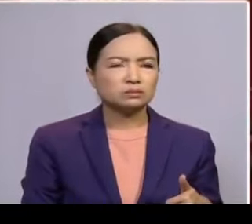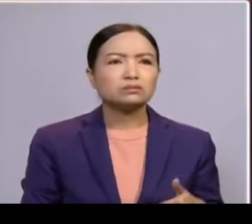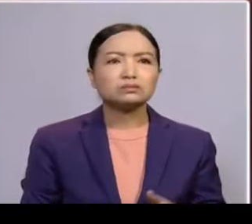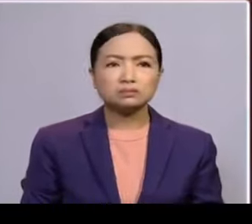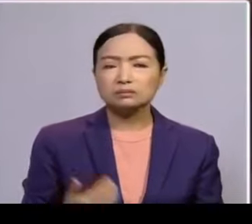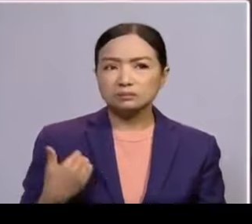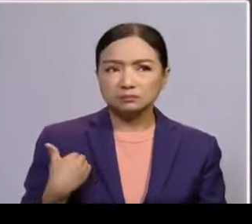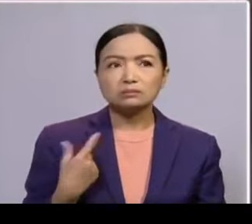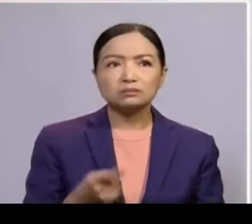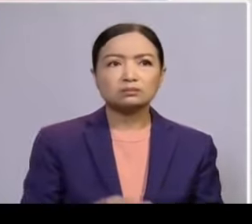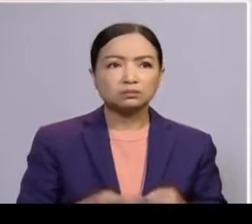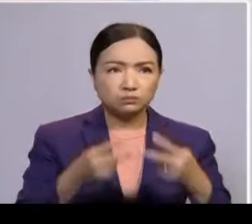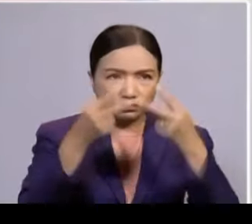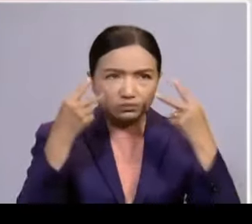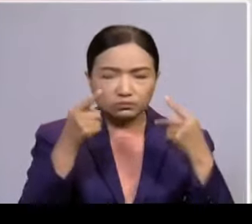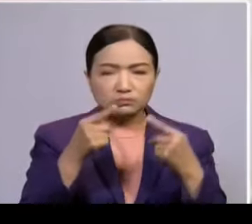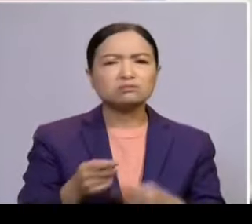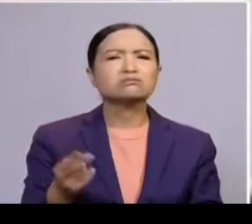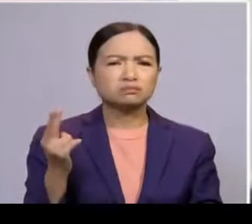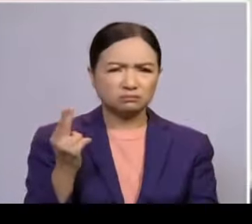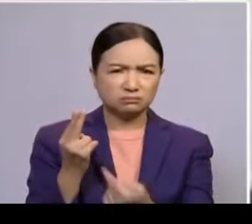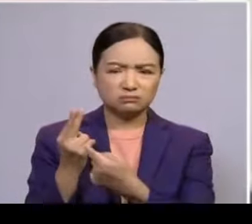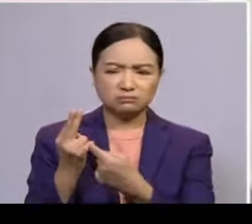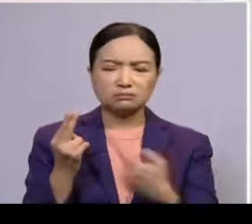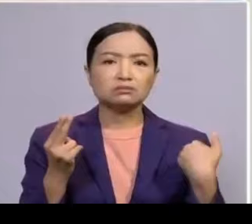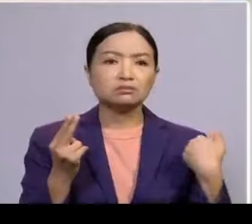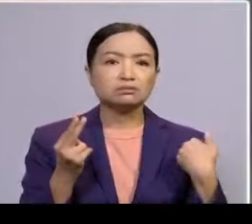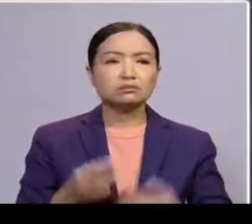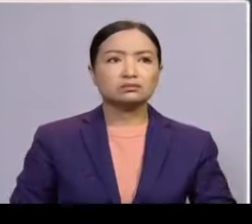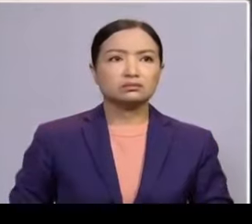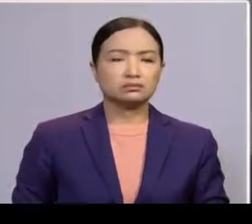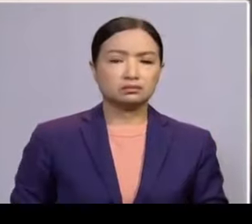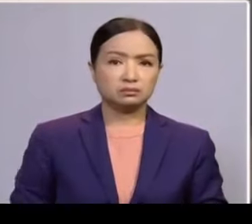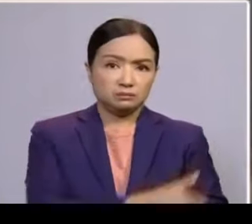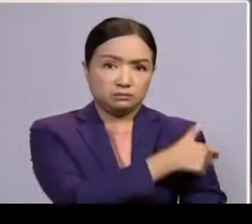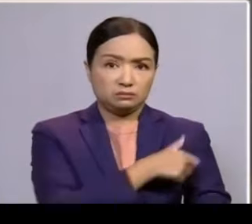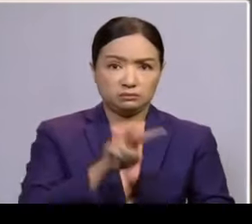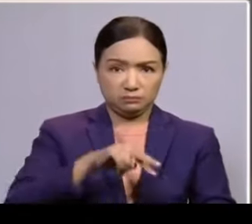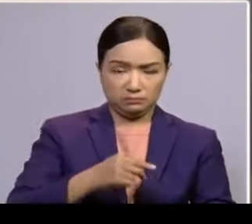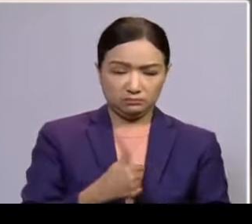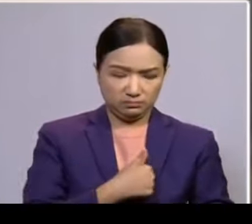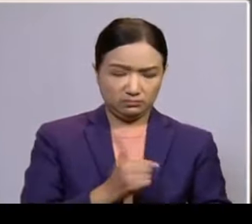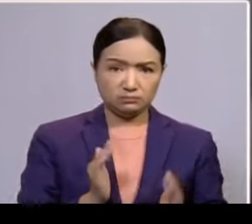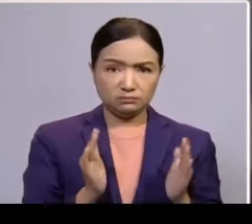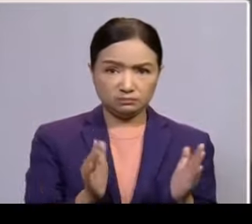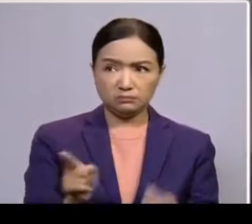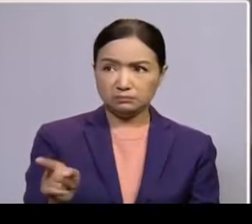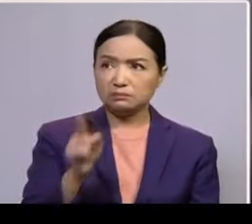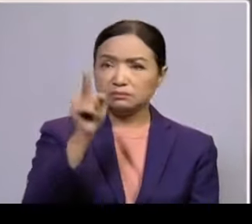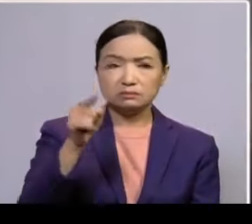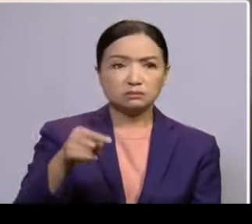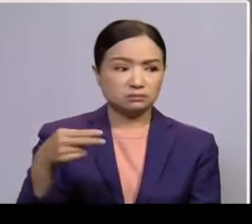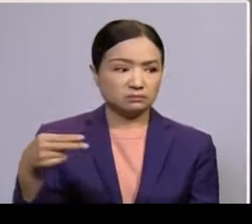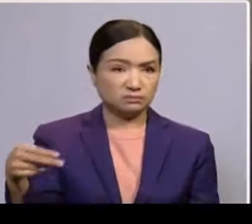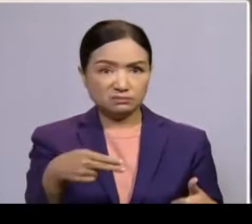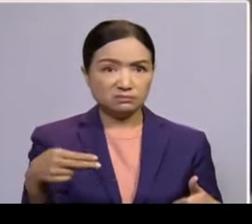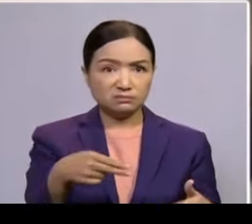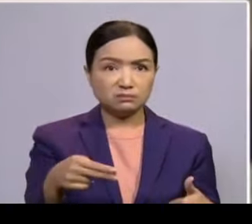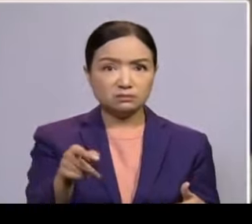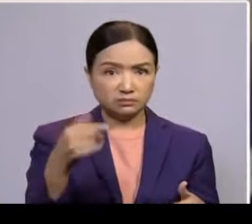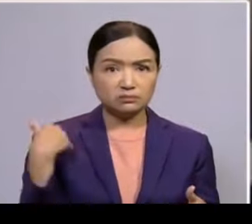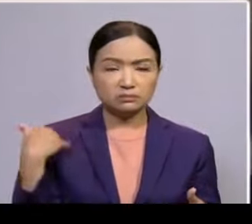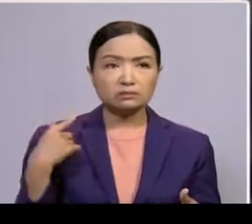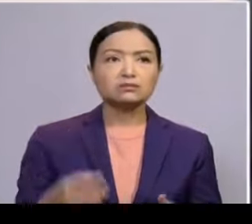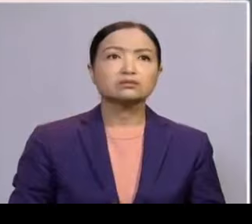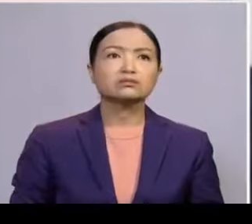แล้วก็อีกอย่างนึงจนรายนี้คือเขาถือปืนในมือด้วยถือว่าพี่รปภคนไข้มีความกล้ามากเพราะว่าจ่อปืนมาที่หน้า